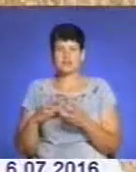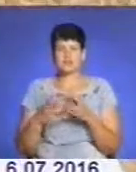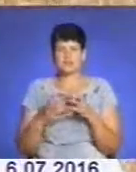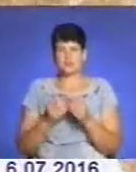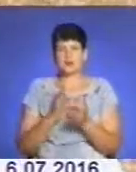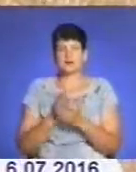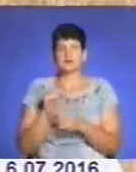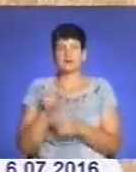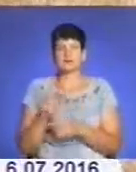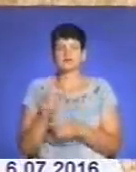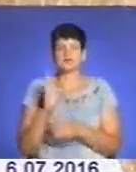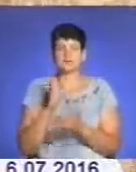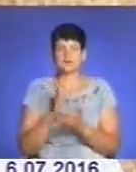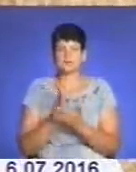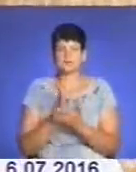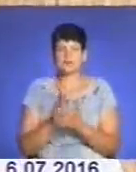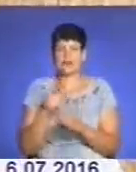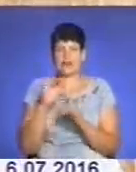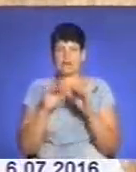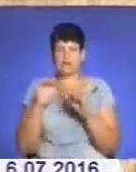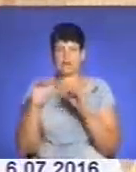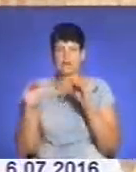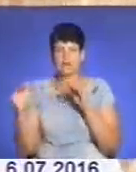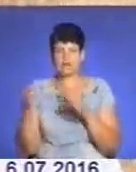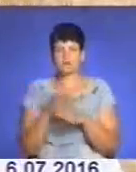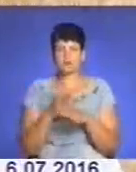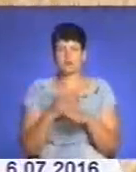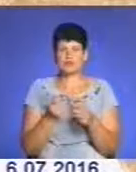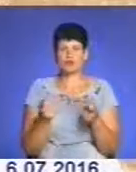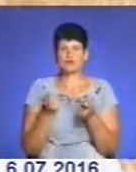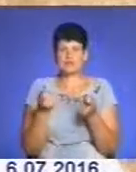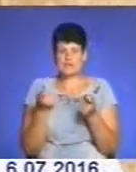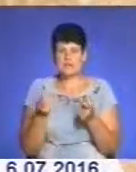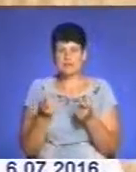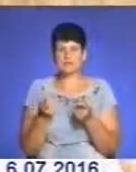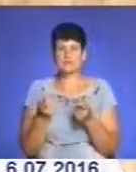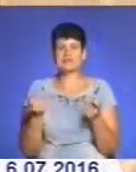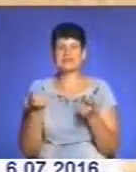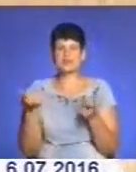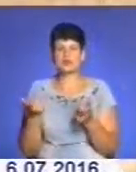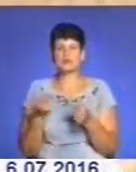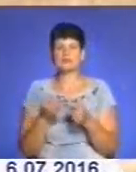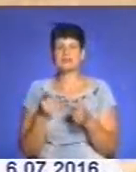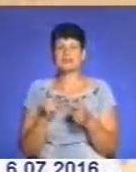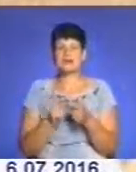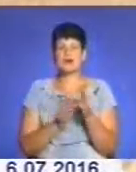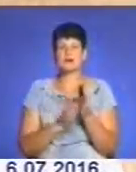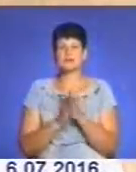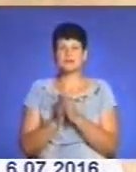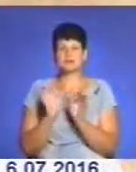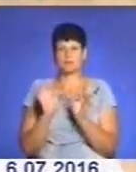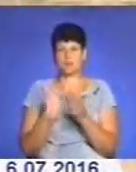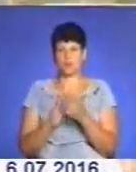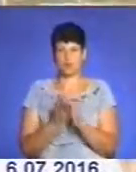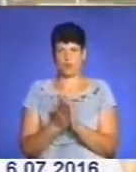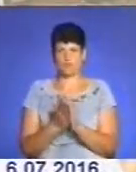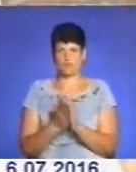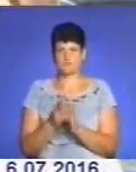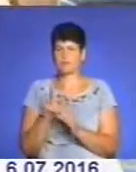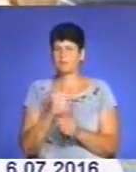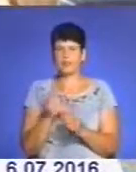маємо. Рівномірність розподілу зерна, і зерно, можна так, росте в природних умовах. Ми його